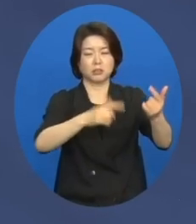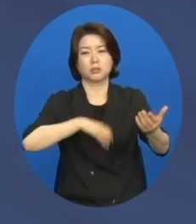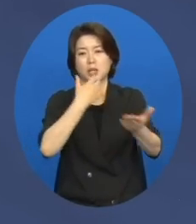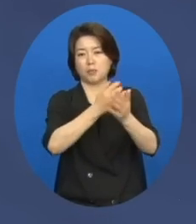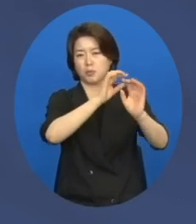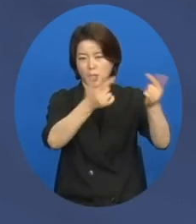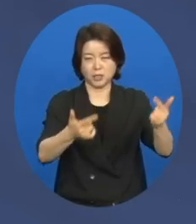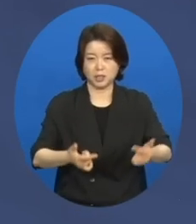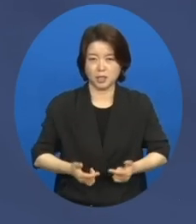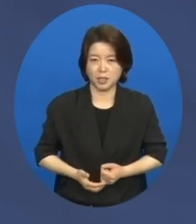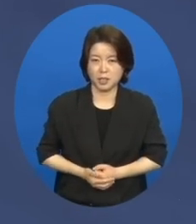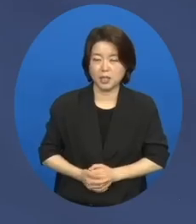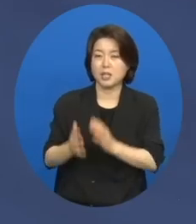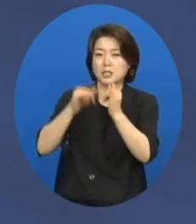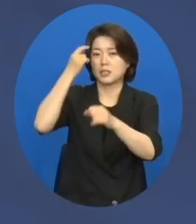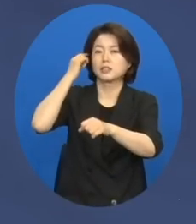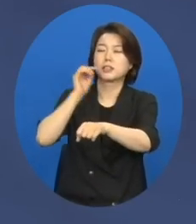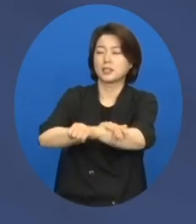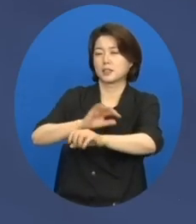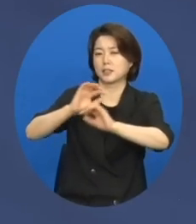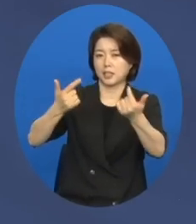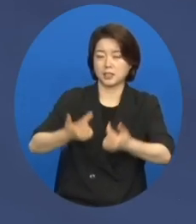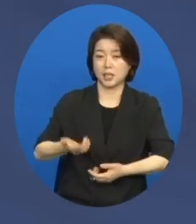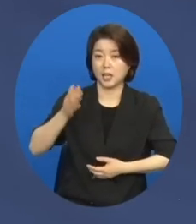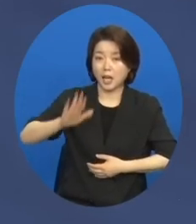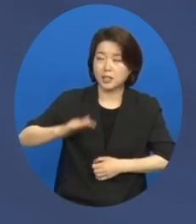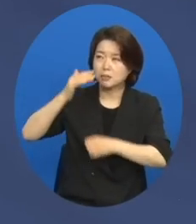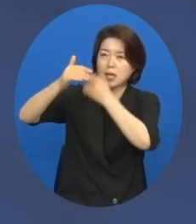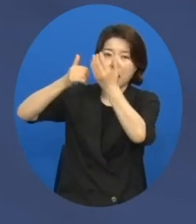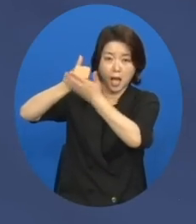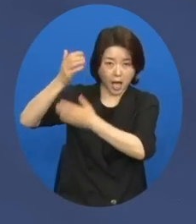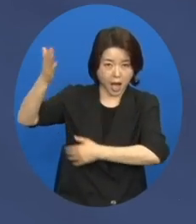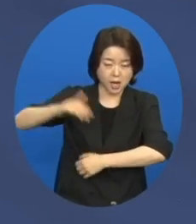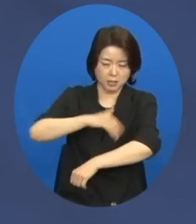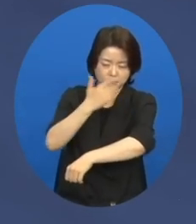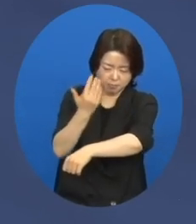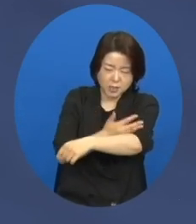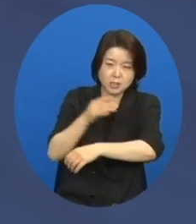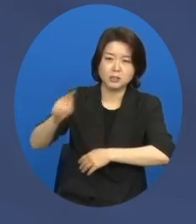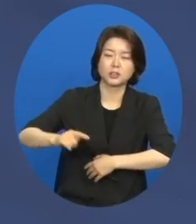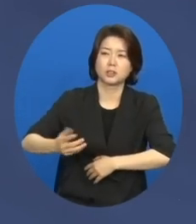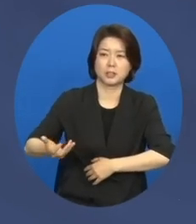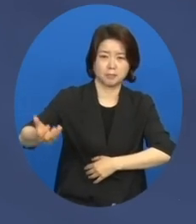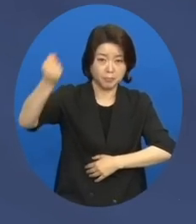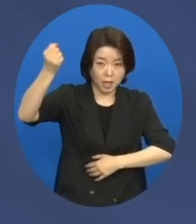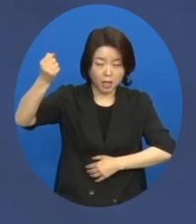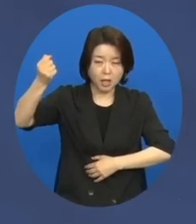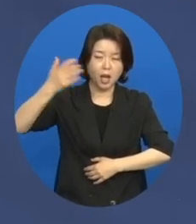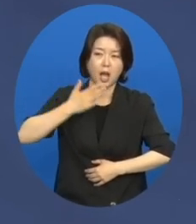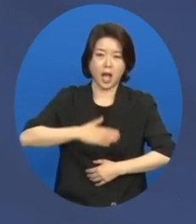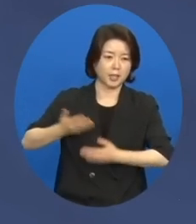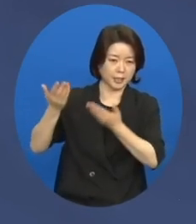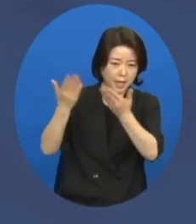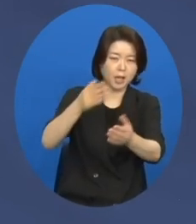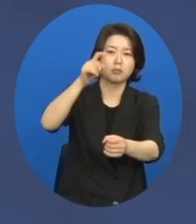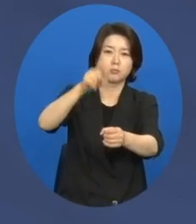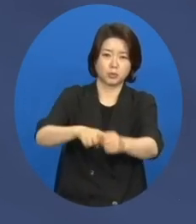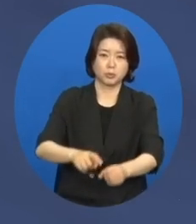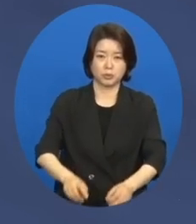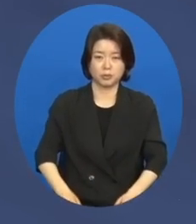아니라 사람의 지혜 있지 아니하고 다만 하나님의 능력에 있음을 알게 하려